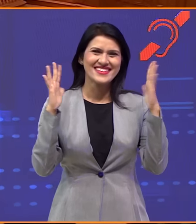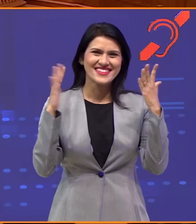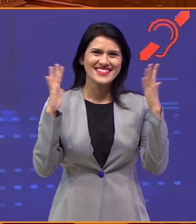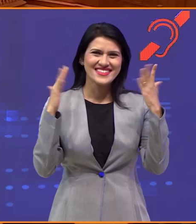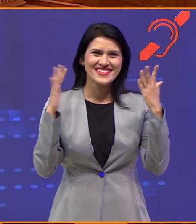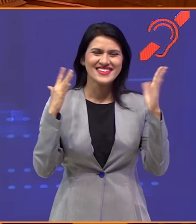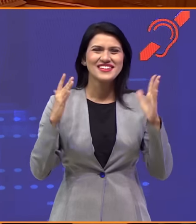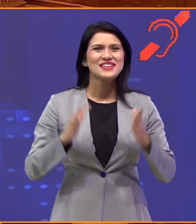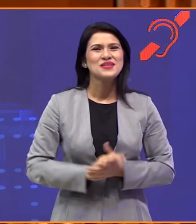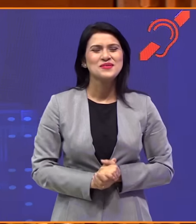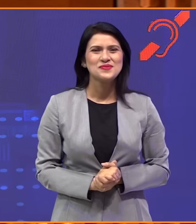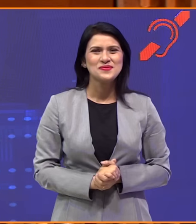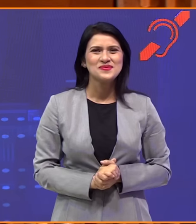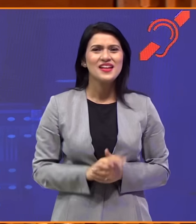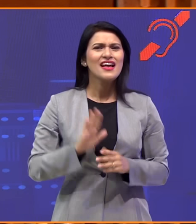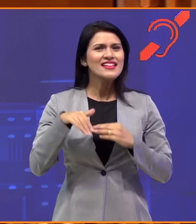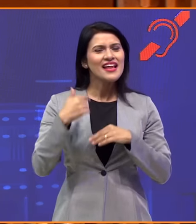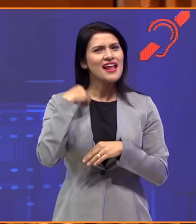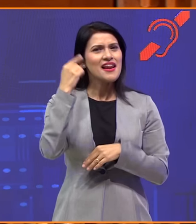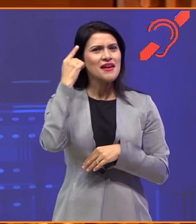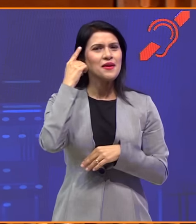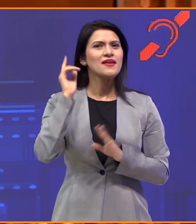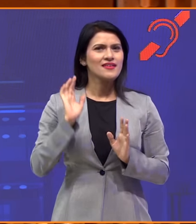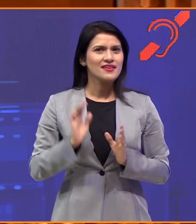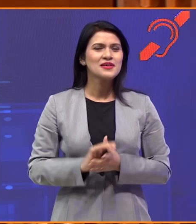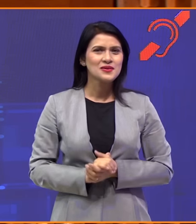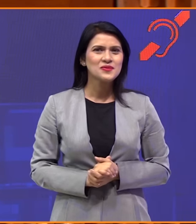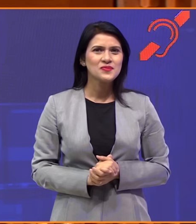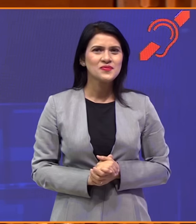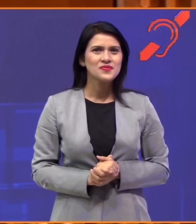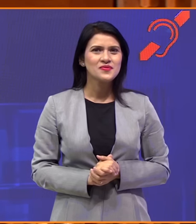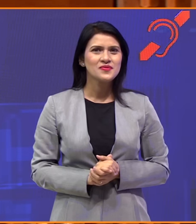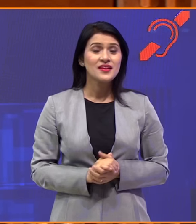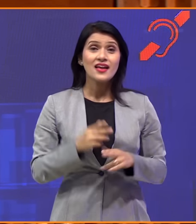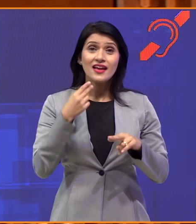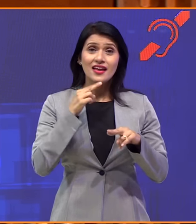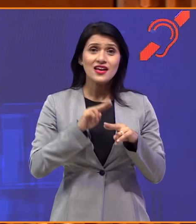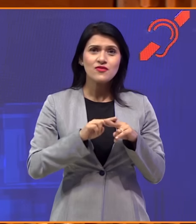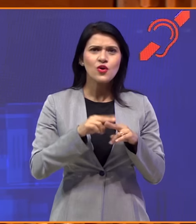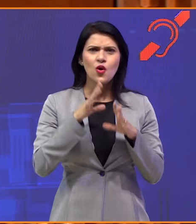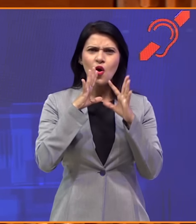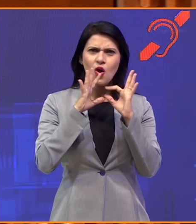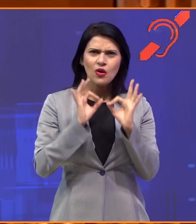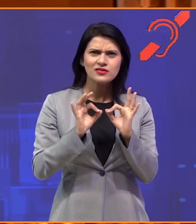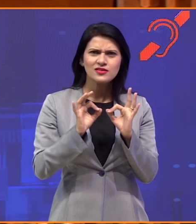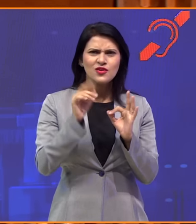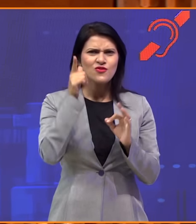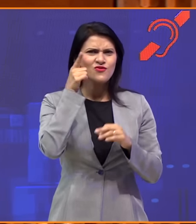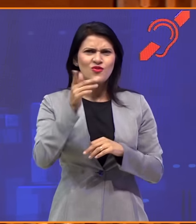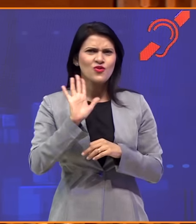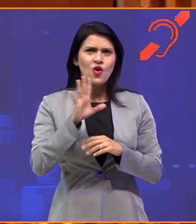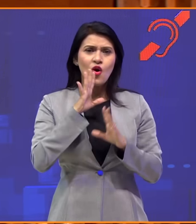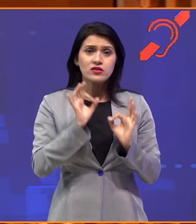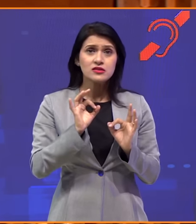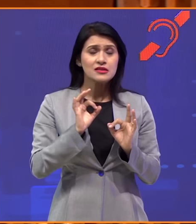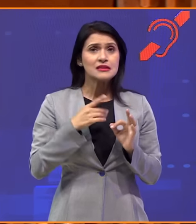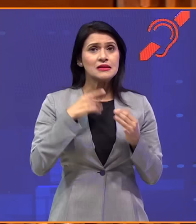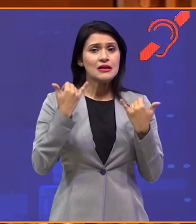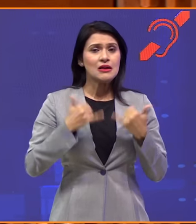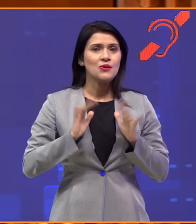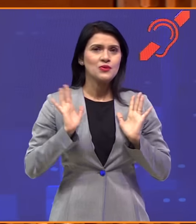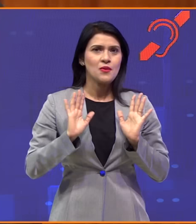हैं फिर मेरे दिमाग में यह बात आई कि यार अगर मान लीजिए कोई बना नहीं रहा है सच वाले हैं तो यह दिक्कत हो जाएगी तो